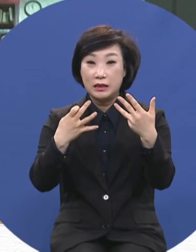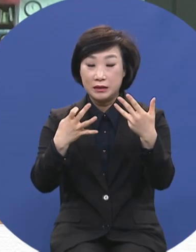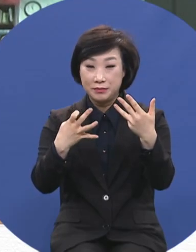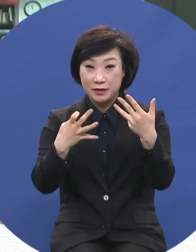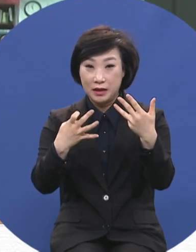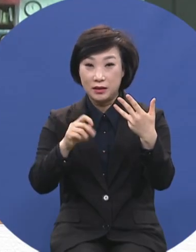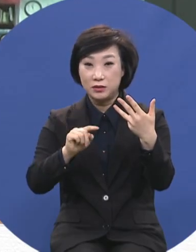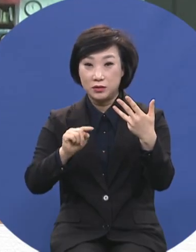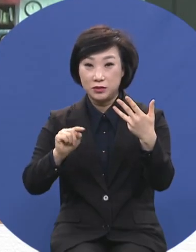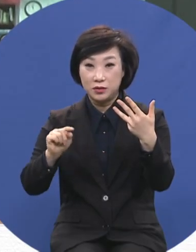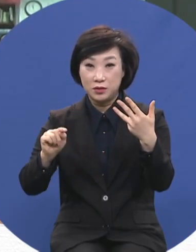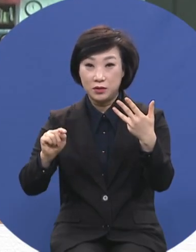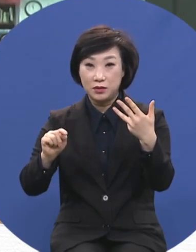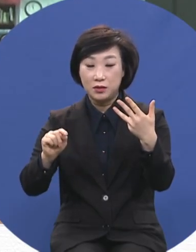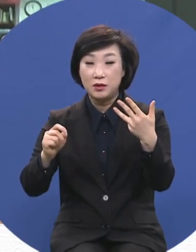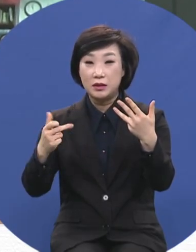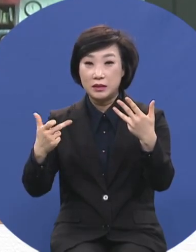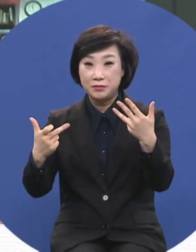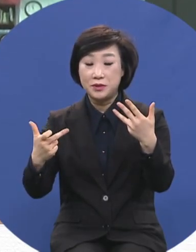14절에서